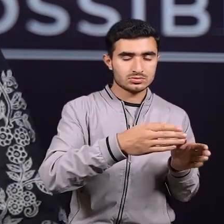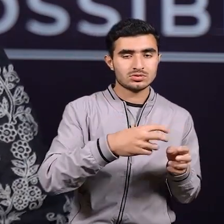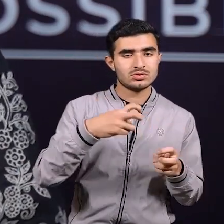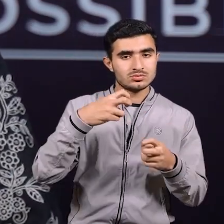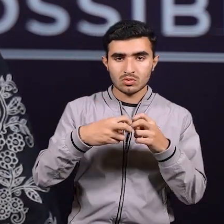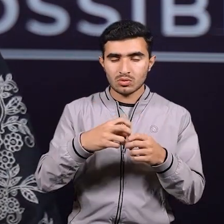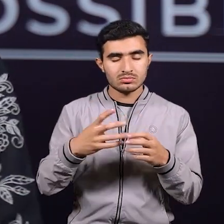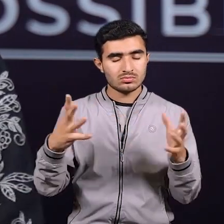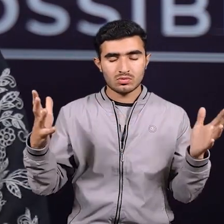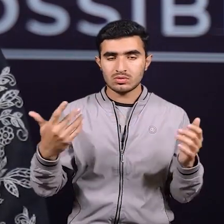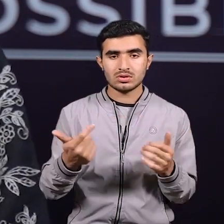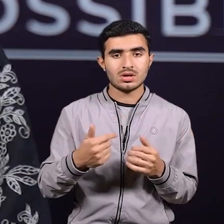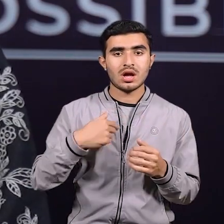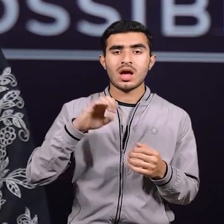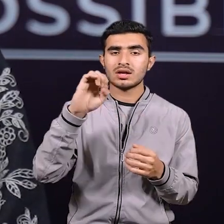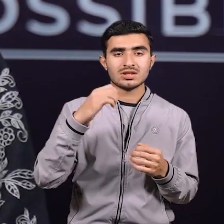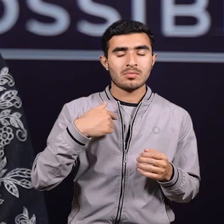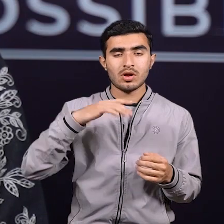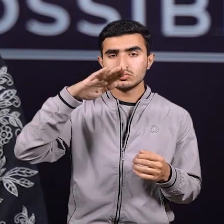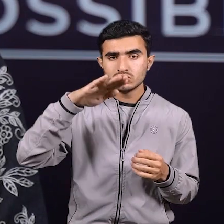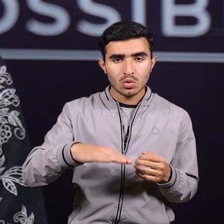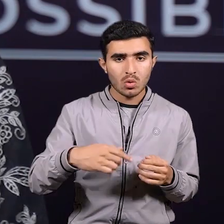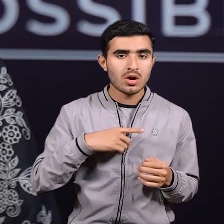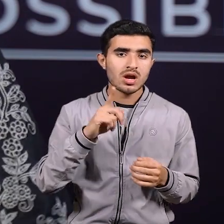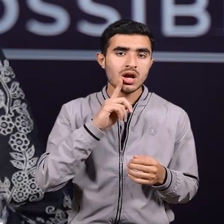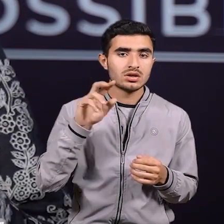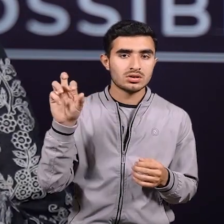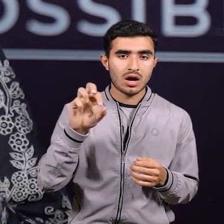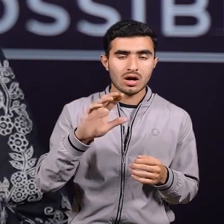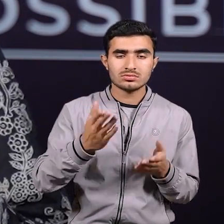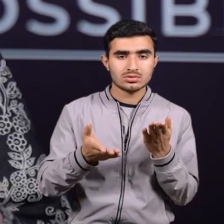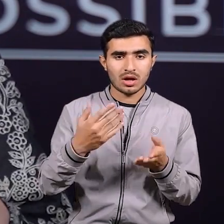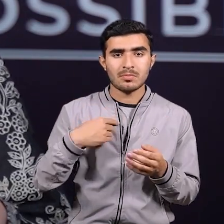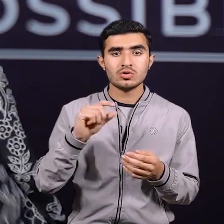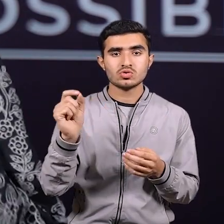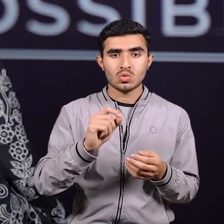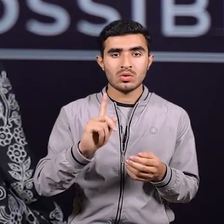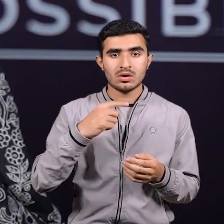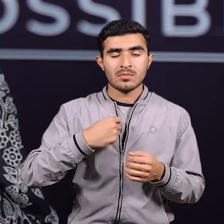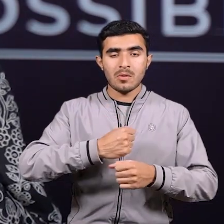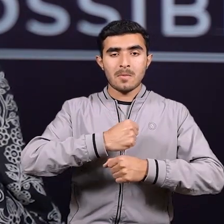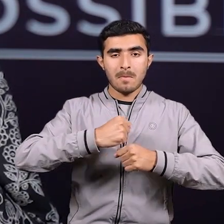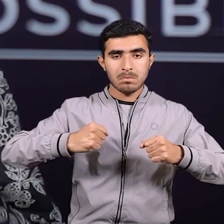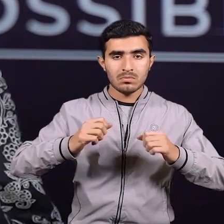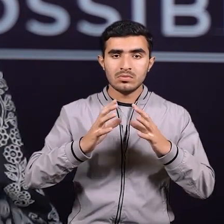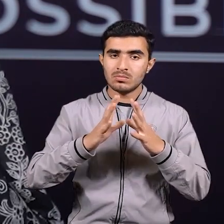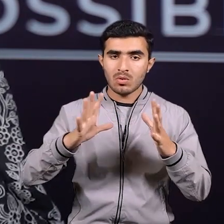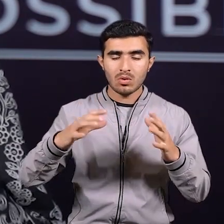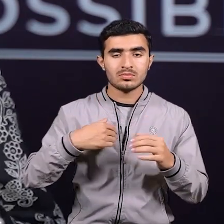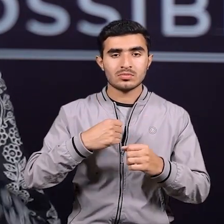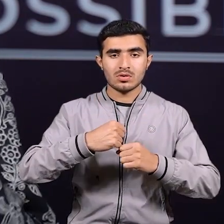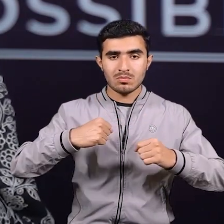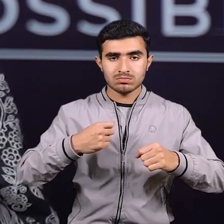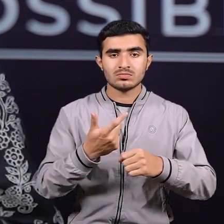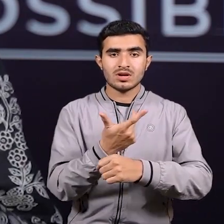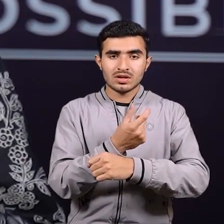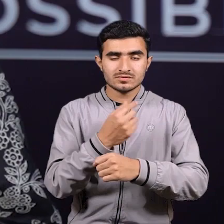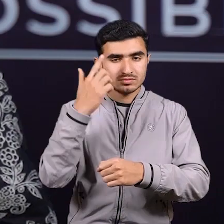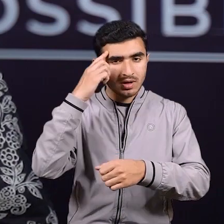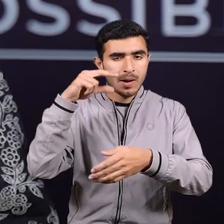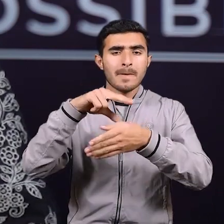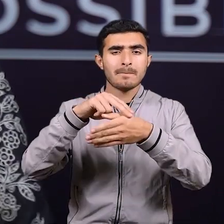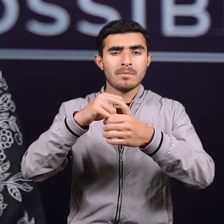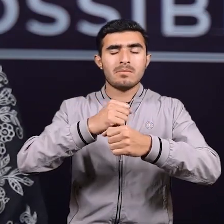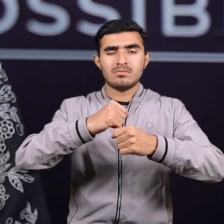I was clinically obese. मुझे हर किस्म का गंदी बॉडी शेमिंग की जाती